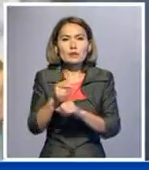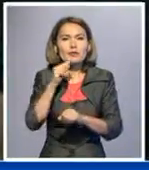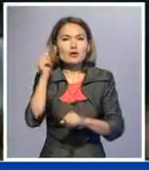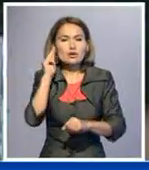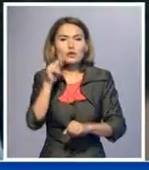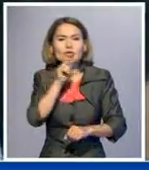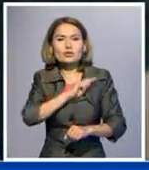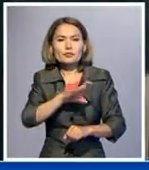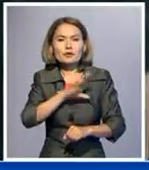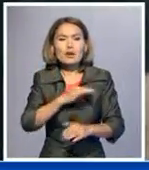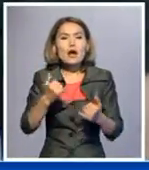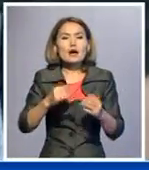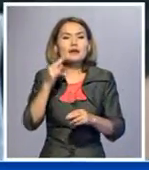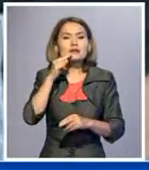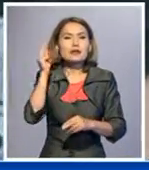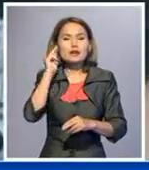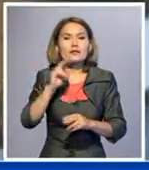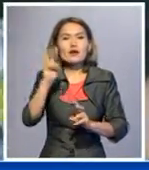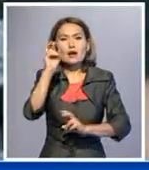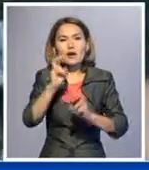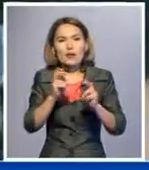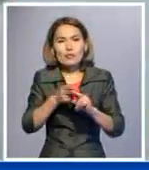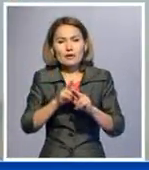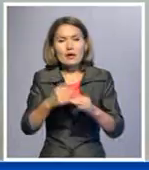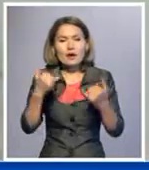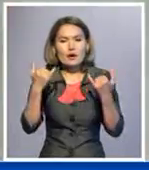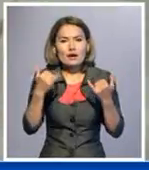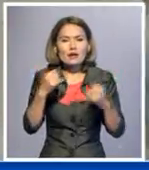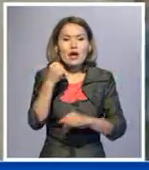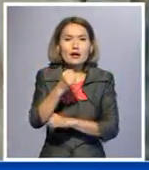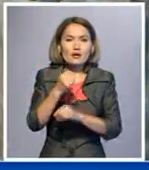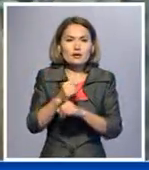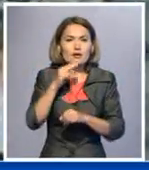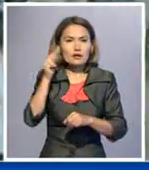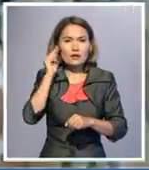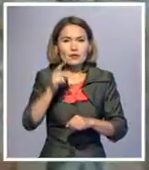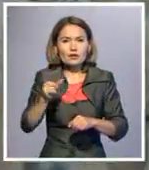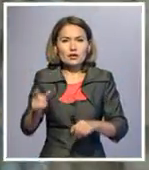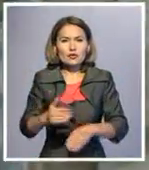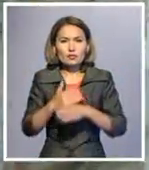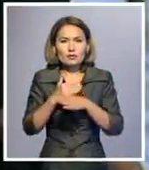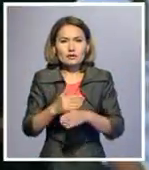қызметкерлері. Ирактағы қытайлық кәсіпорындарының көбі негізінен елдің тыныш әрі қауіпсіз аймақтарында орналасқан.